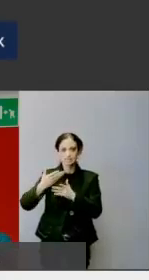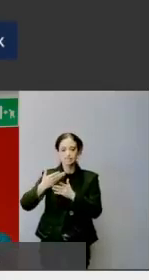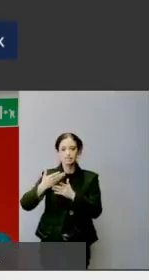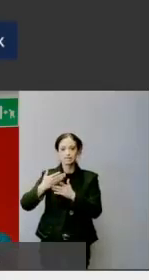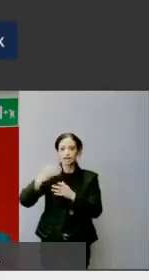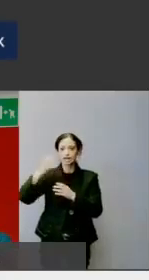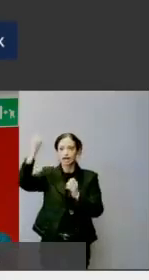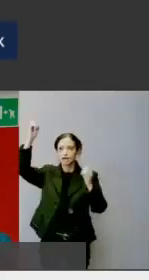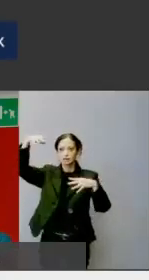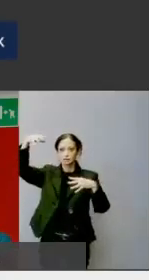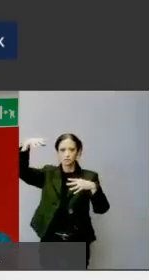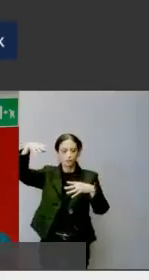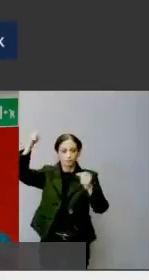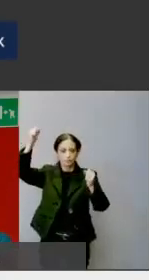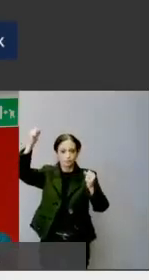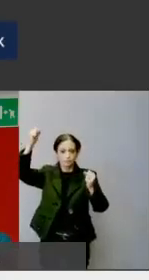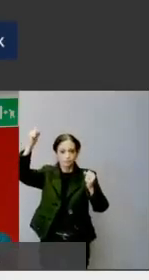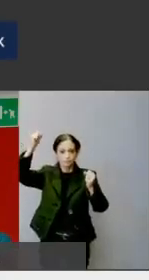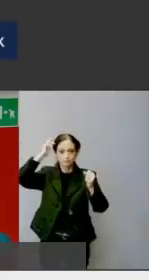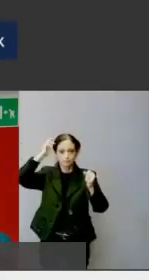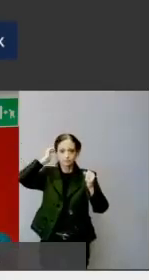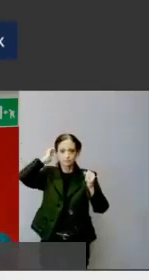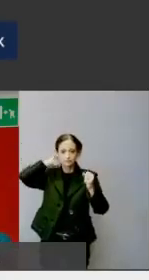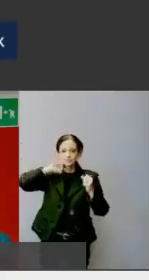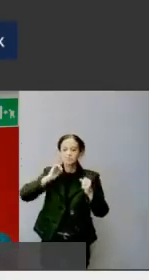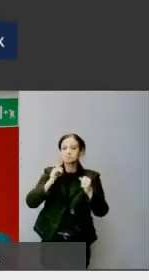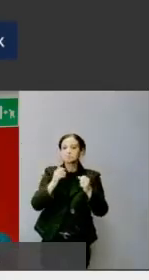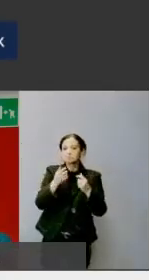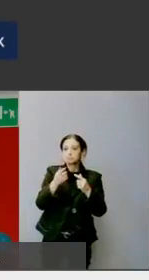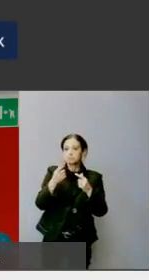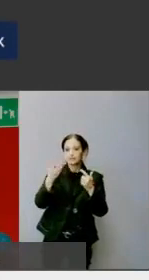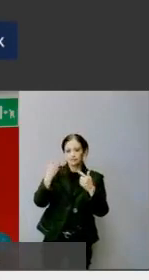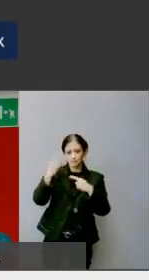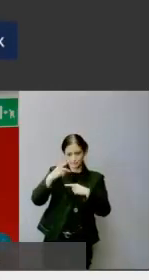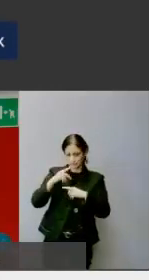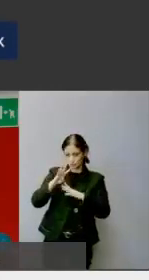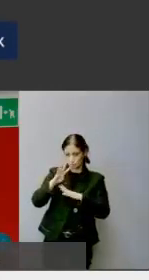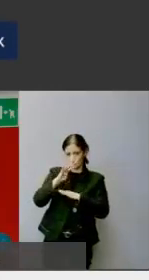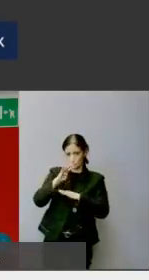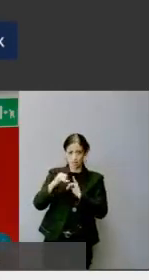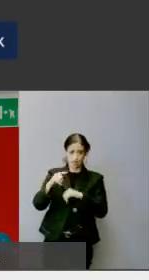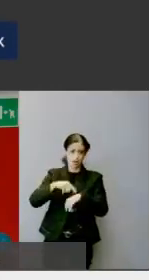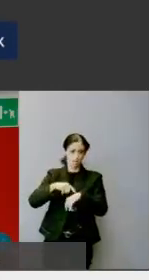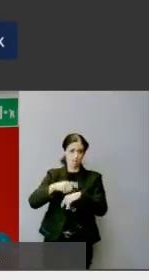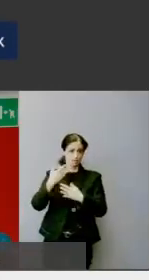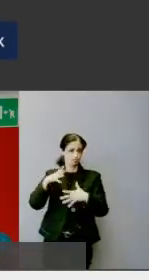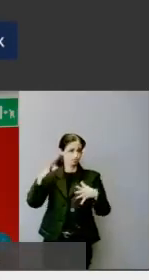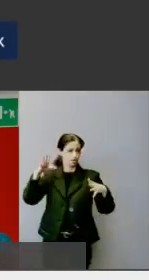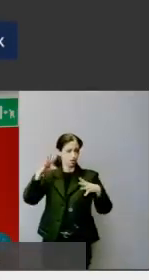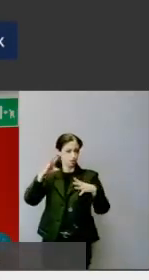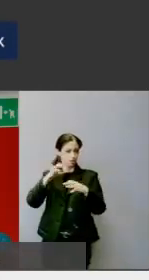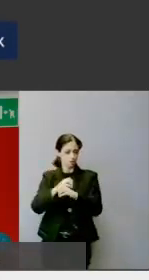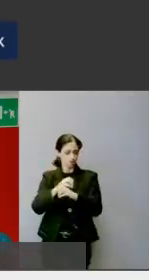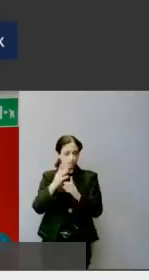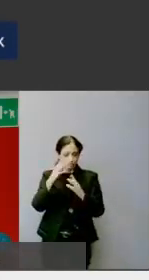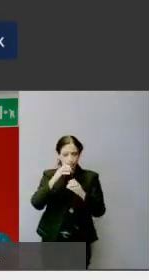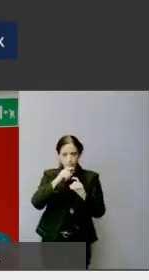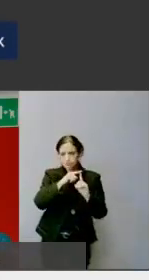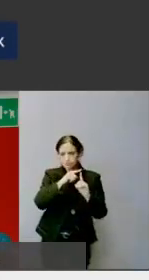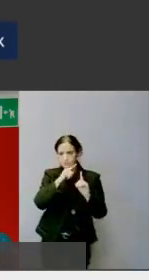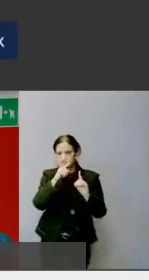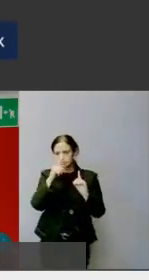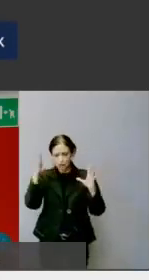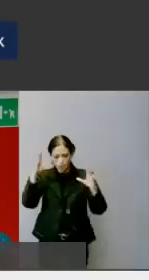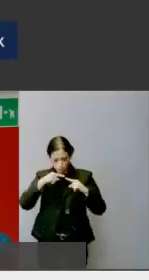prosegue nhtsa la zona ormai che le quattro e mezza già buio rimane praticamente al buio fino alla sera piazza in via la mattina